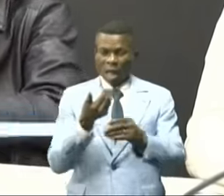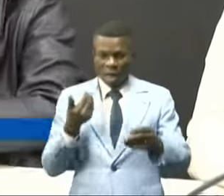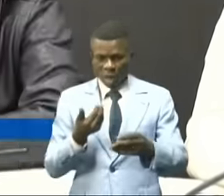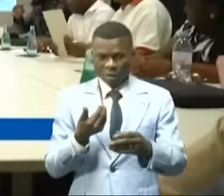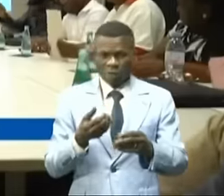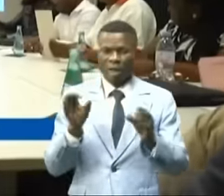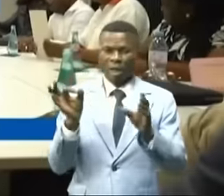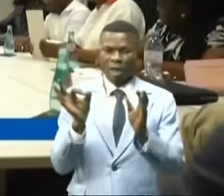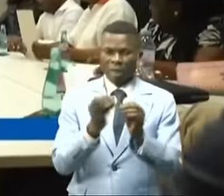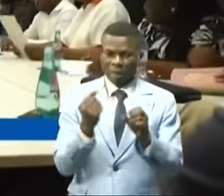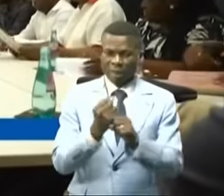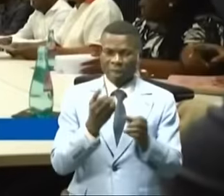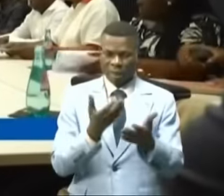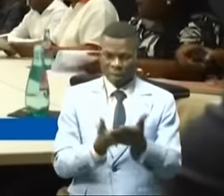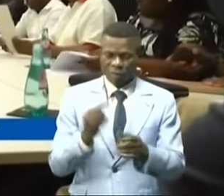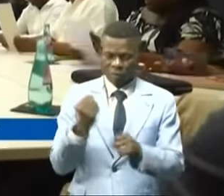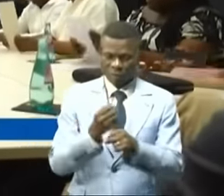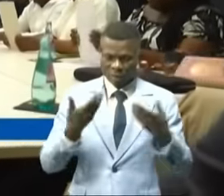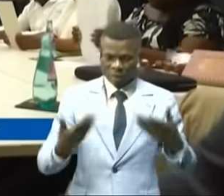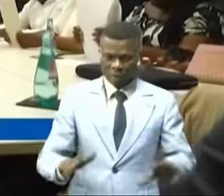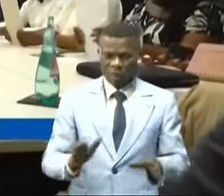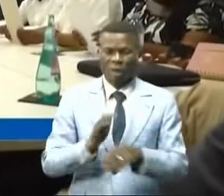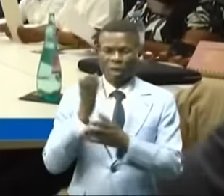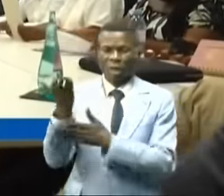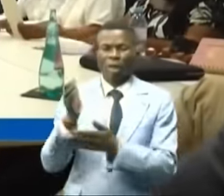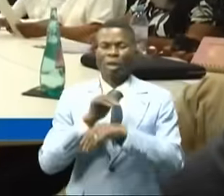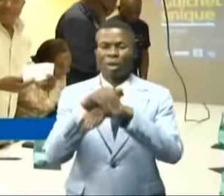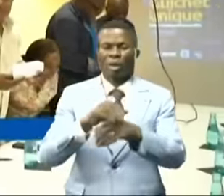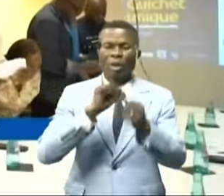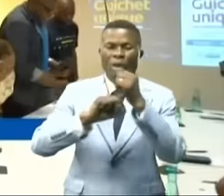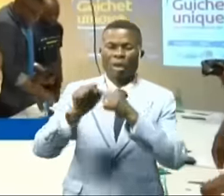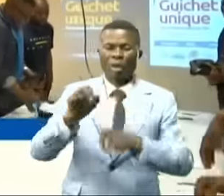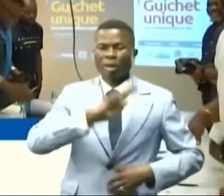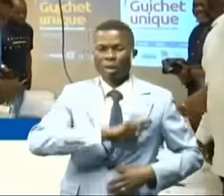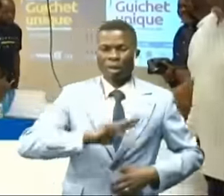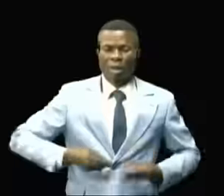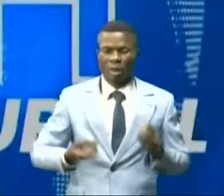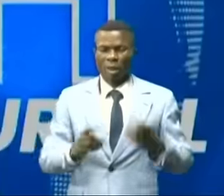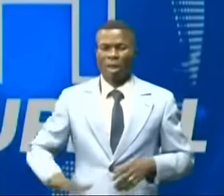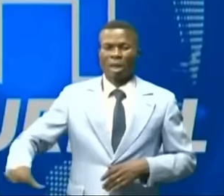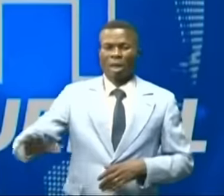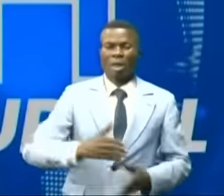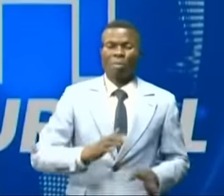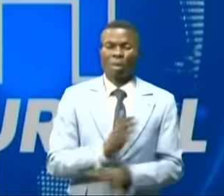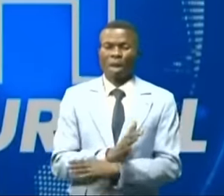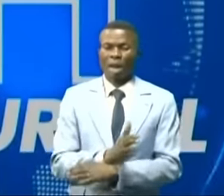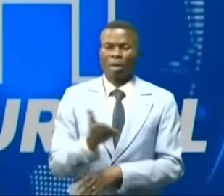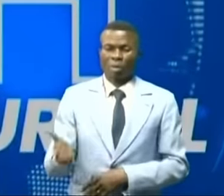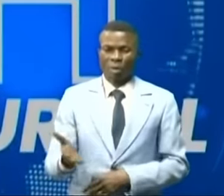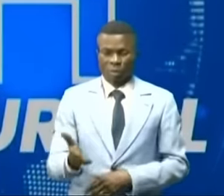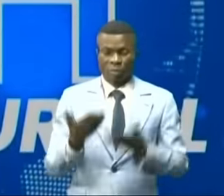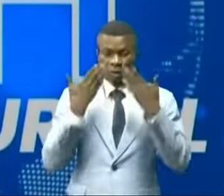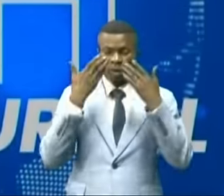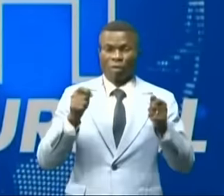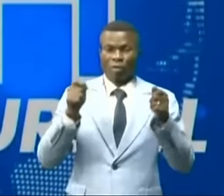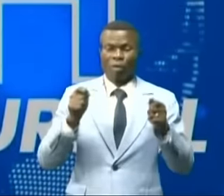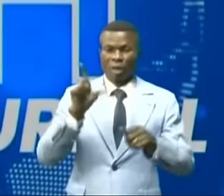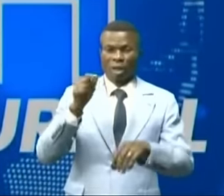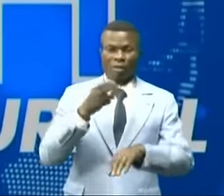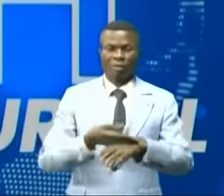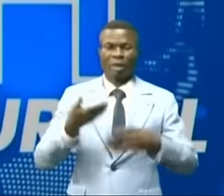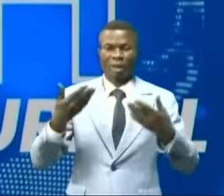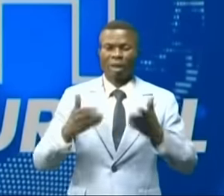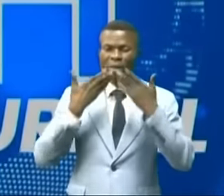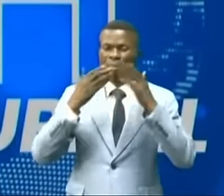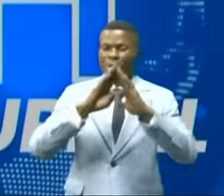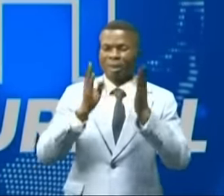pour assurer le succès de cette mission de promotion de la RDC en Allemagne. Et c'est la fin de ce journal.